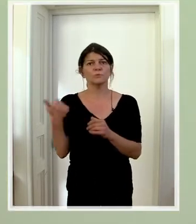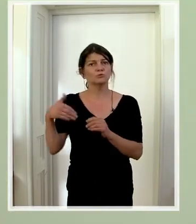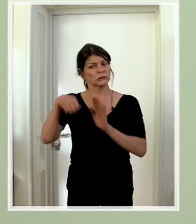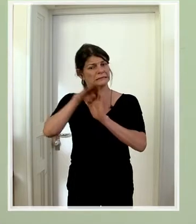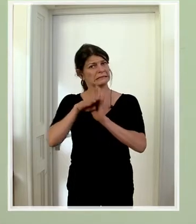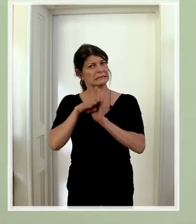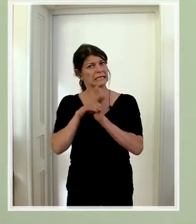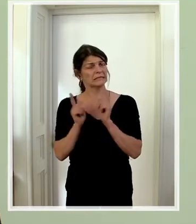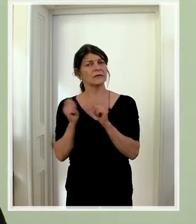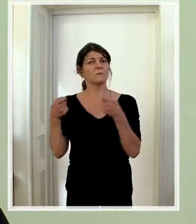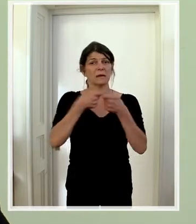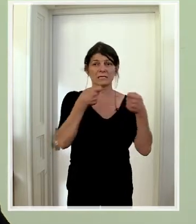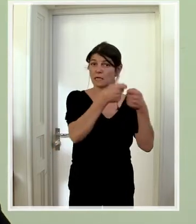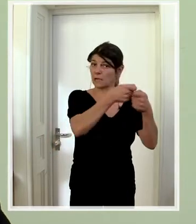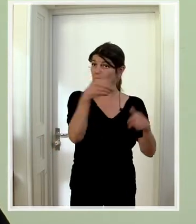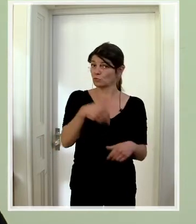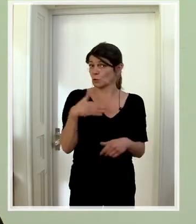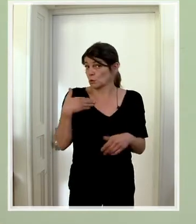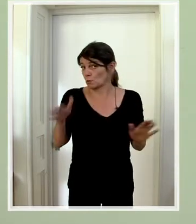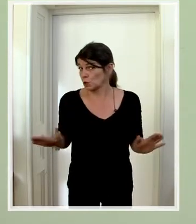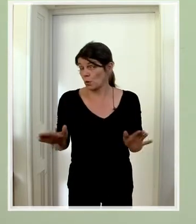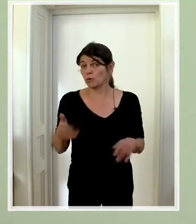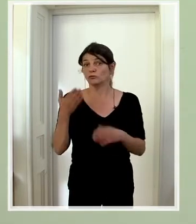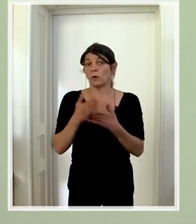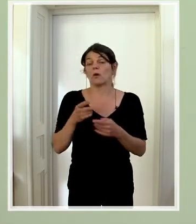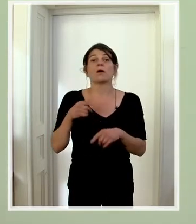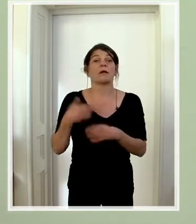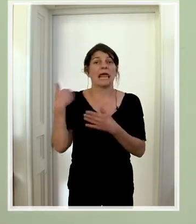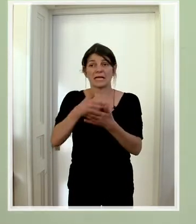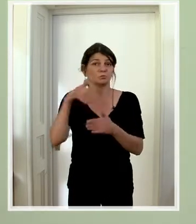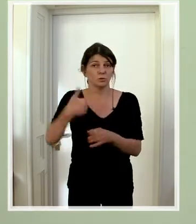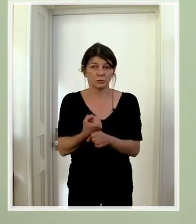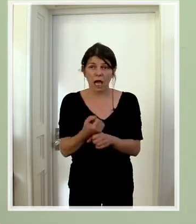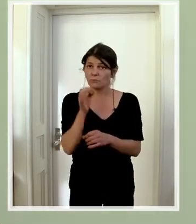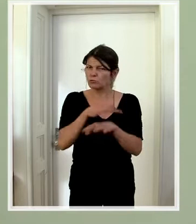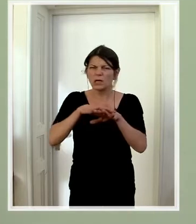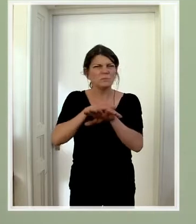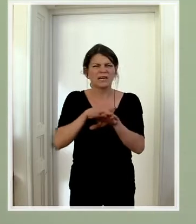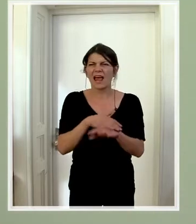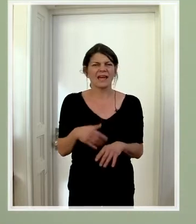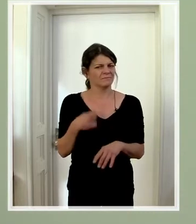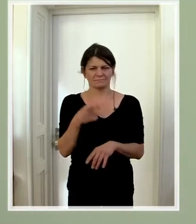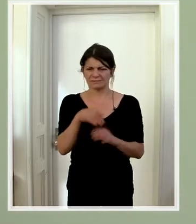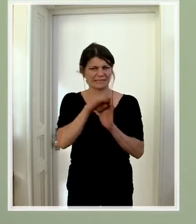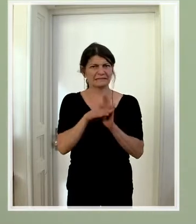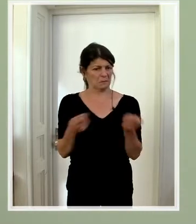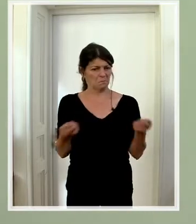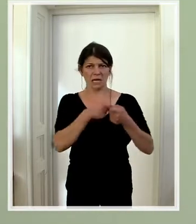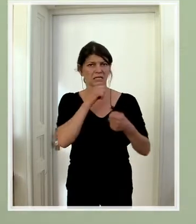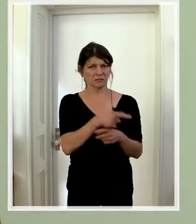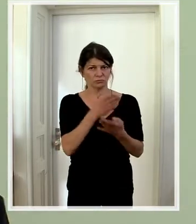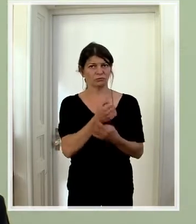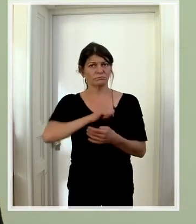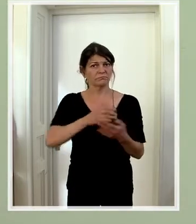und so muss sie sowieso irgendwann machen, das ist ja schon langfällig, weil gewisse Bereiche sind nun gesetzeskonform.